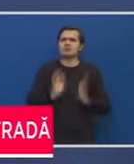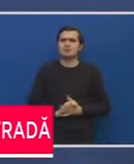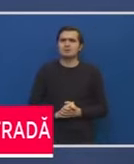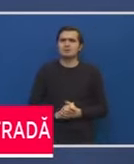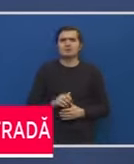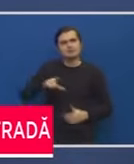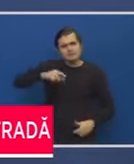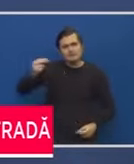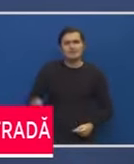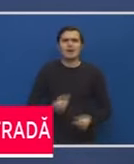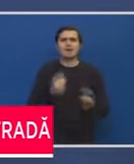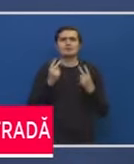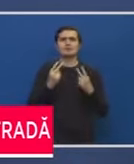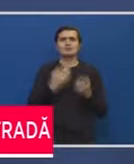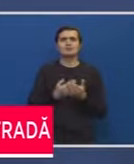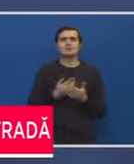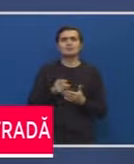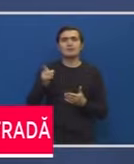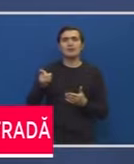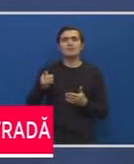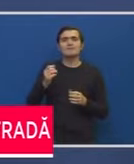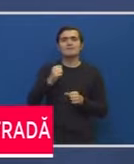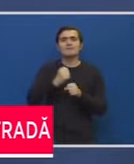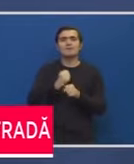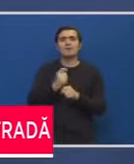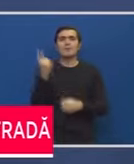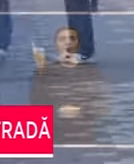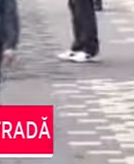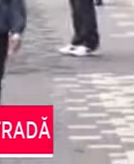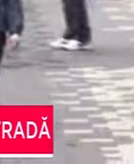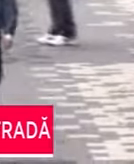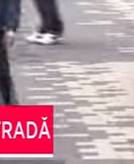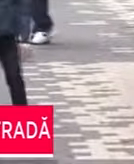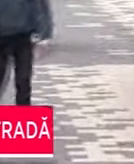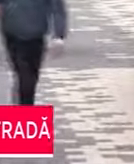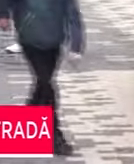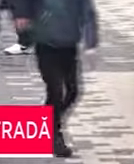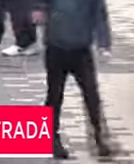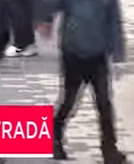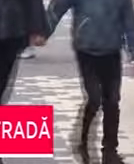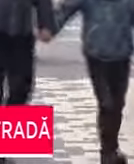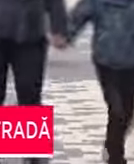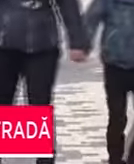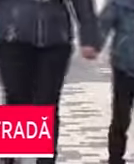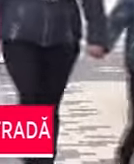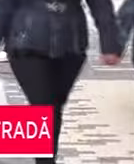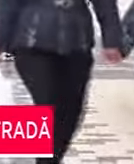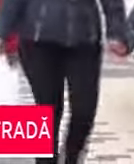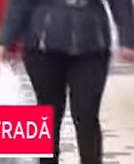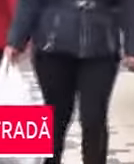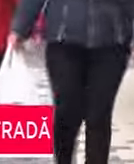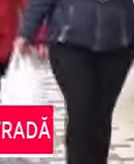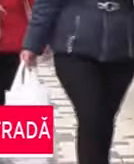sunt mult mai utile pentru că ele constituie o barieră eficientă în calea transmiterii. Foarte multe persoane optau pentru măștile textile pentru că erau